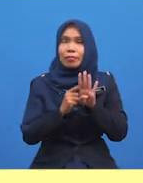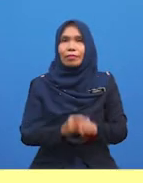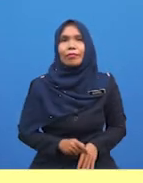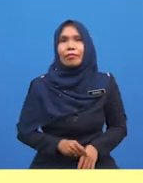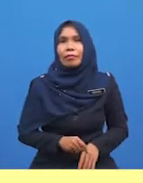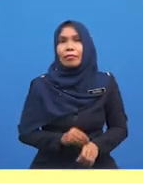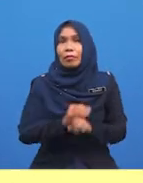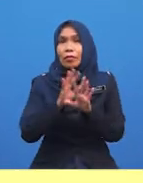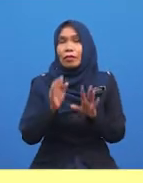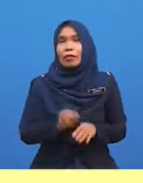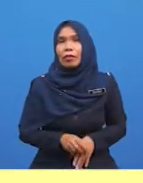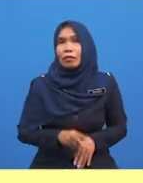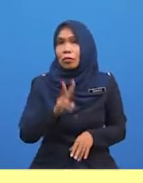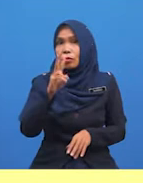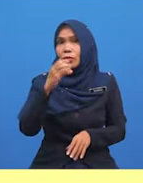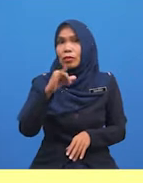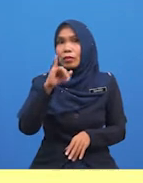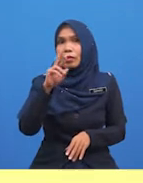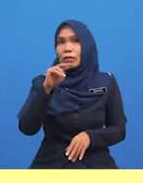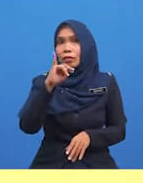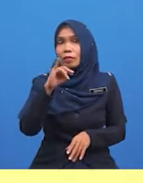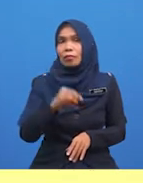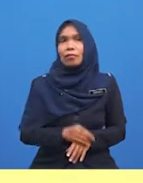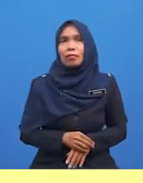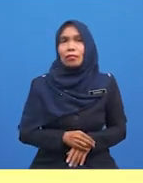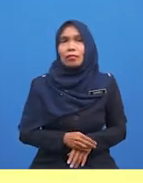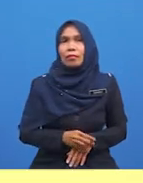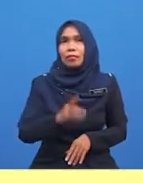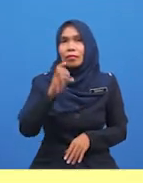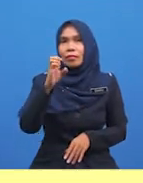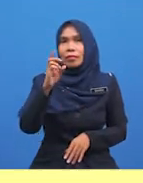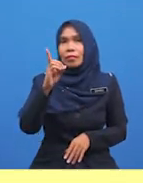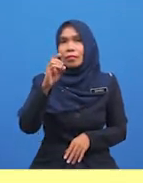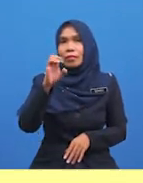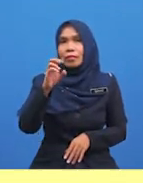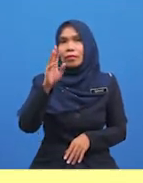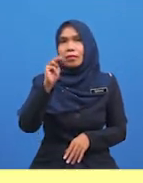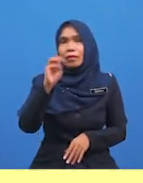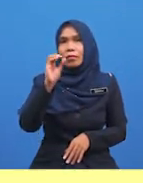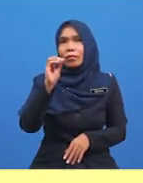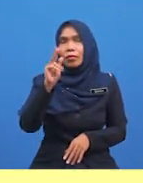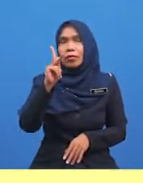dua ciri-ciri demokrasi berparlimen di Malaysia.